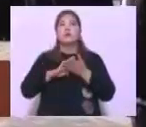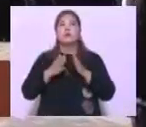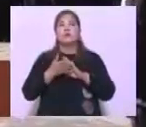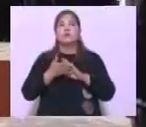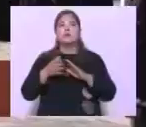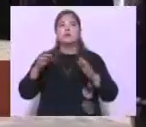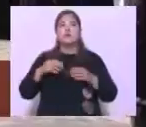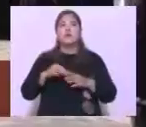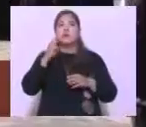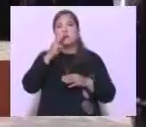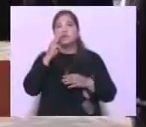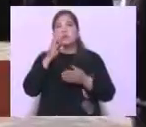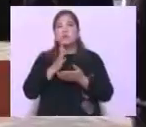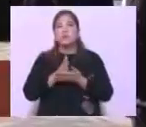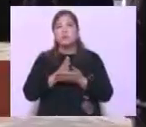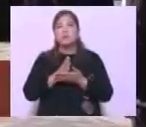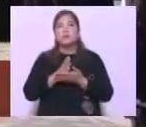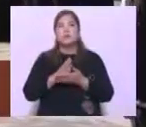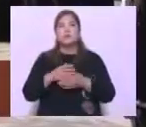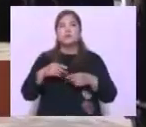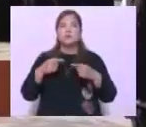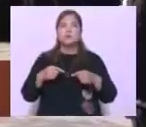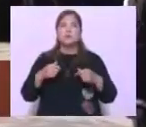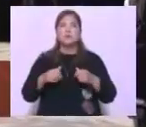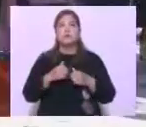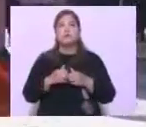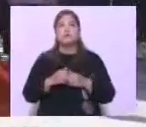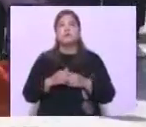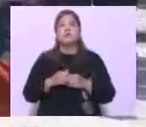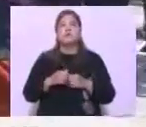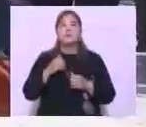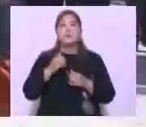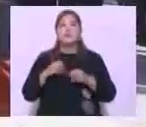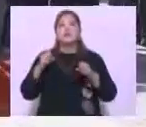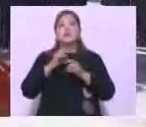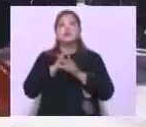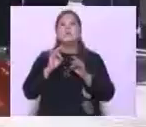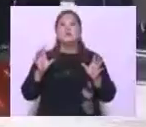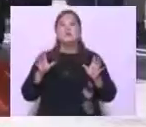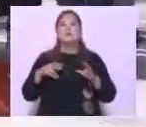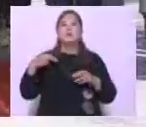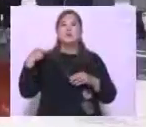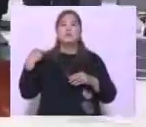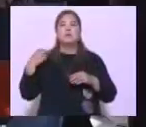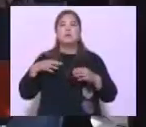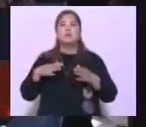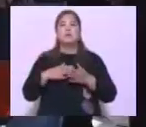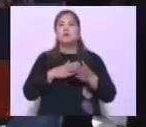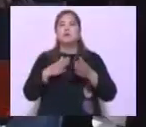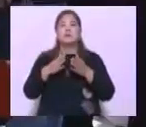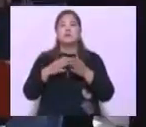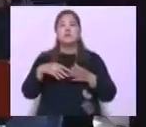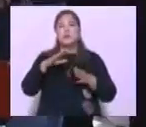Соответственно, с заработной платой и со всеми льготами, которые причитаются военнослужащим. На торжественном мероприятии военнослужащих провожали родные и